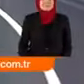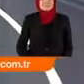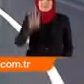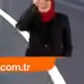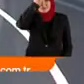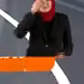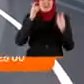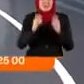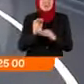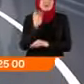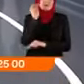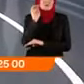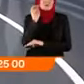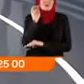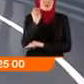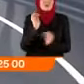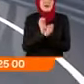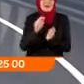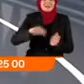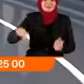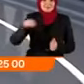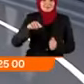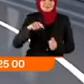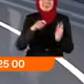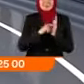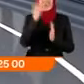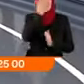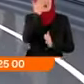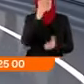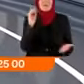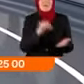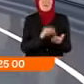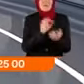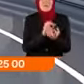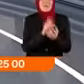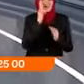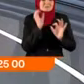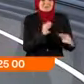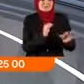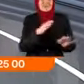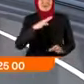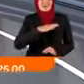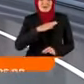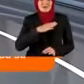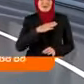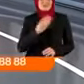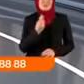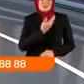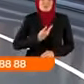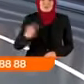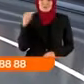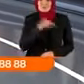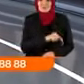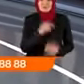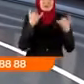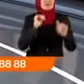İstanbul'da yaşayan İnsel Ailesi Kara isimli köpeklerine gözleri gibi bakıyordu ama çok sevdikleri Kara Tatil dönüşü araçtan